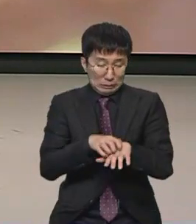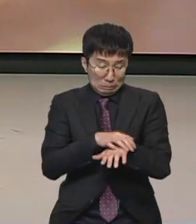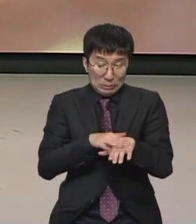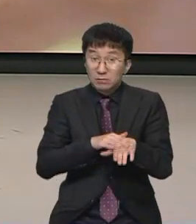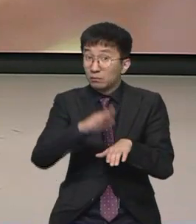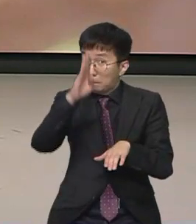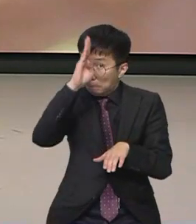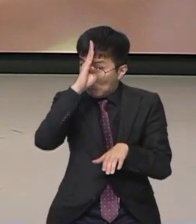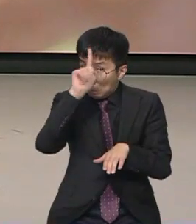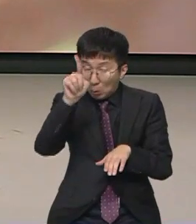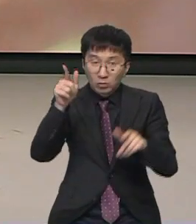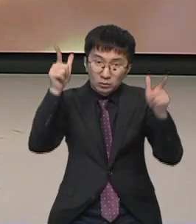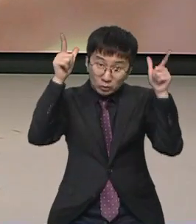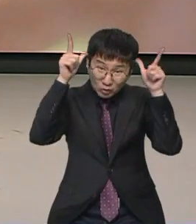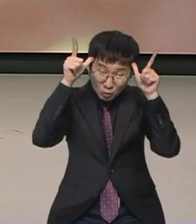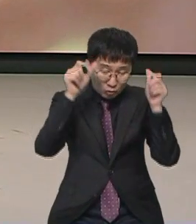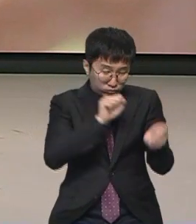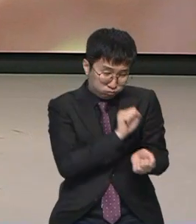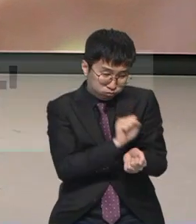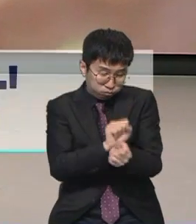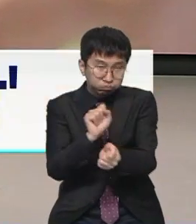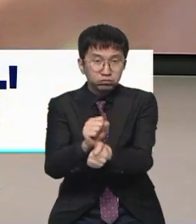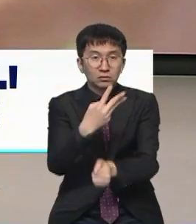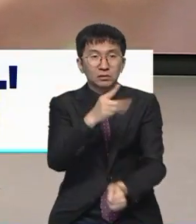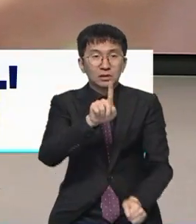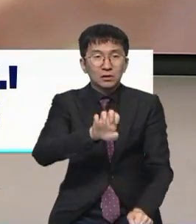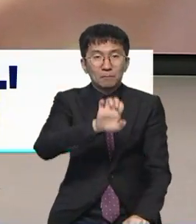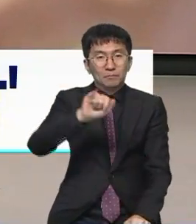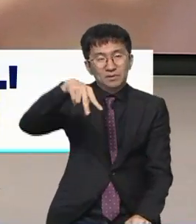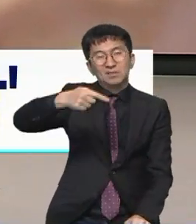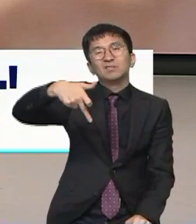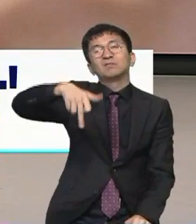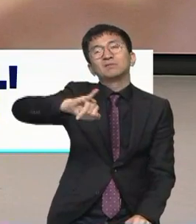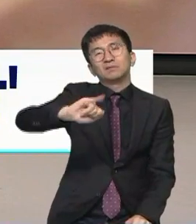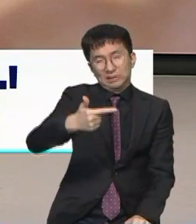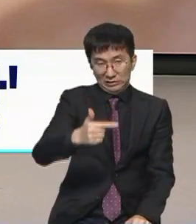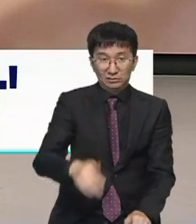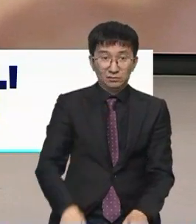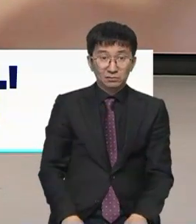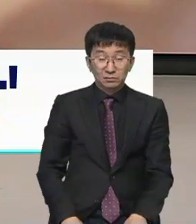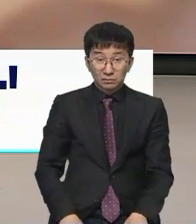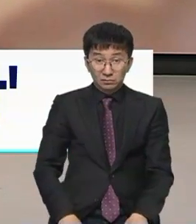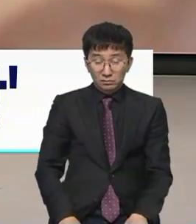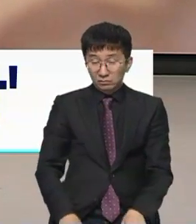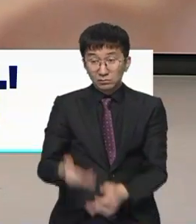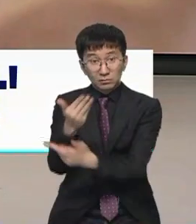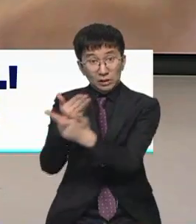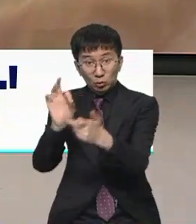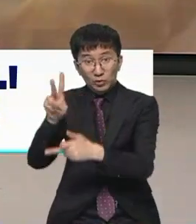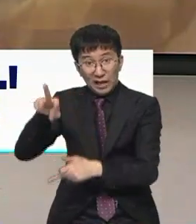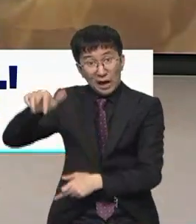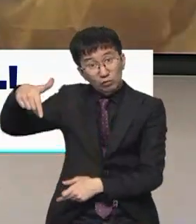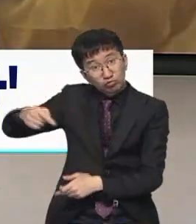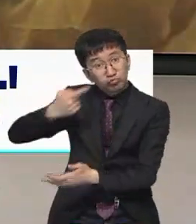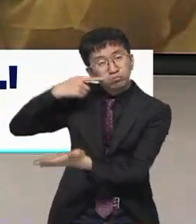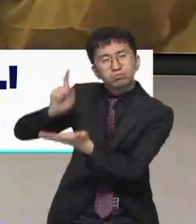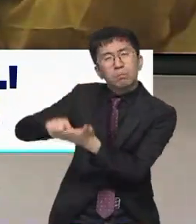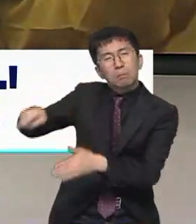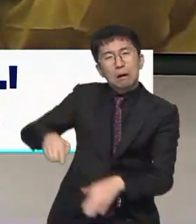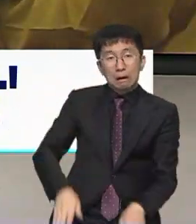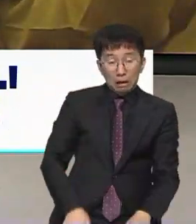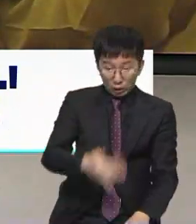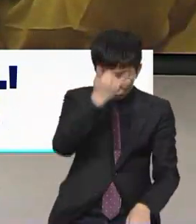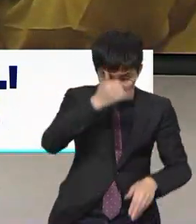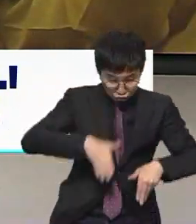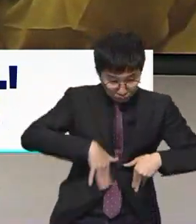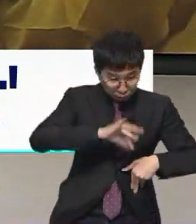다음 소식입니다. 가축 전염병인 럼피스킨병에 걸린 소가 강원도 양구에서도 확인됐습니다. 충남에서